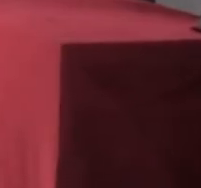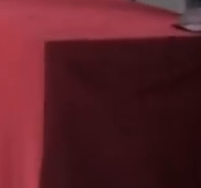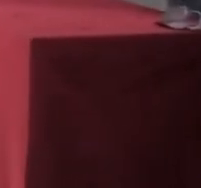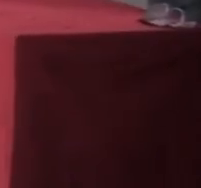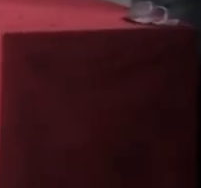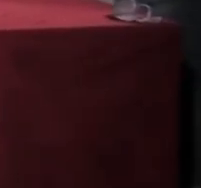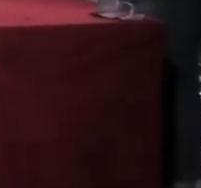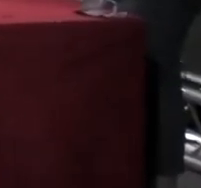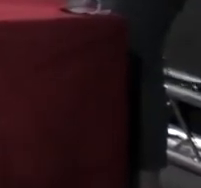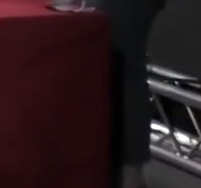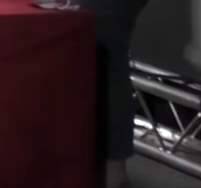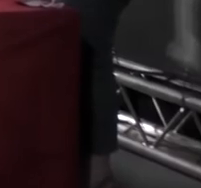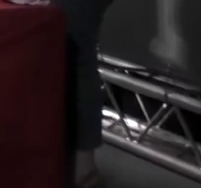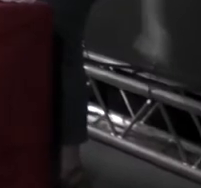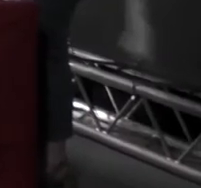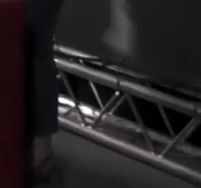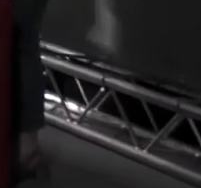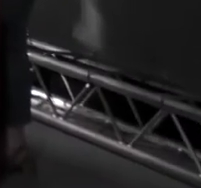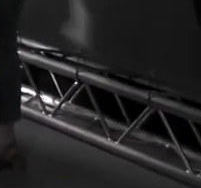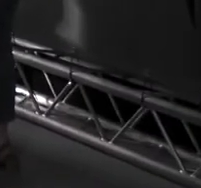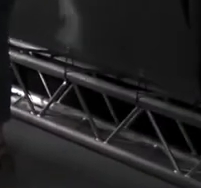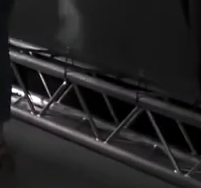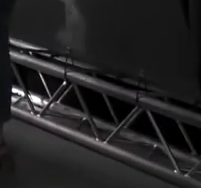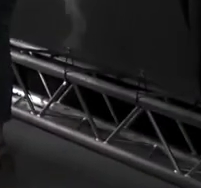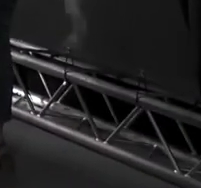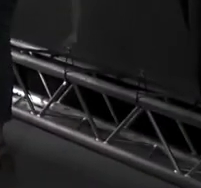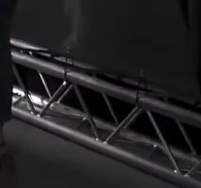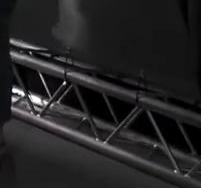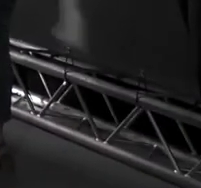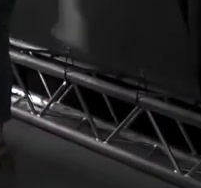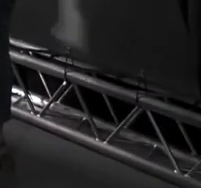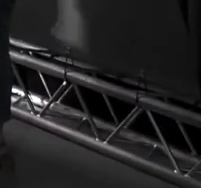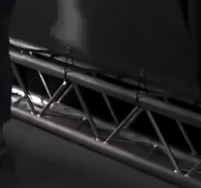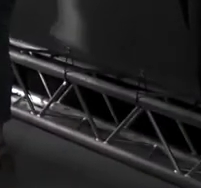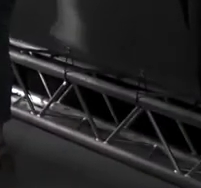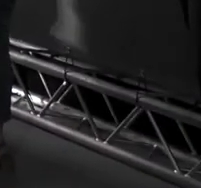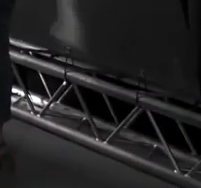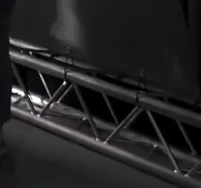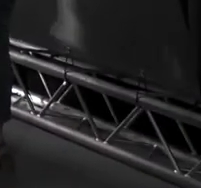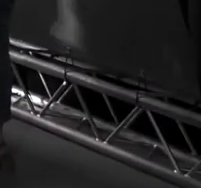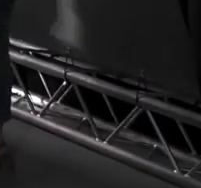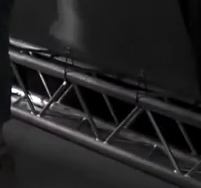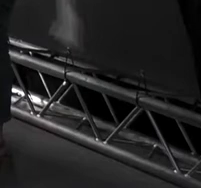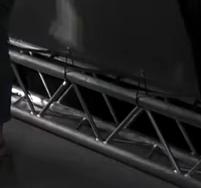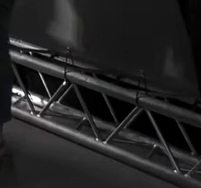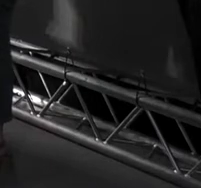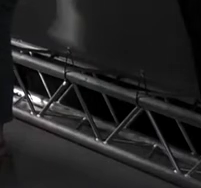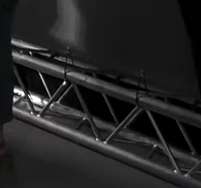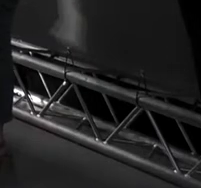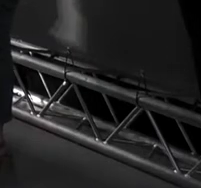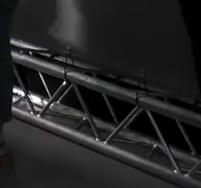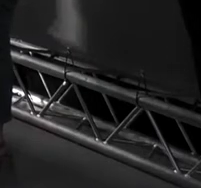Marc Achartell, Maria Matamala i Flor, Mariona Pous